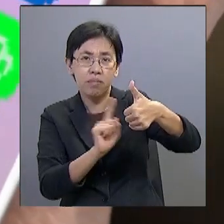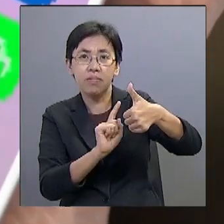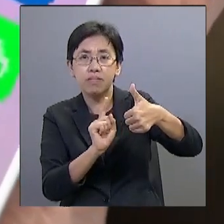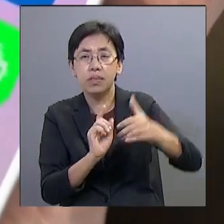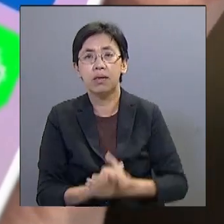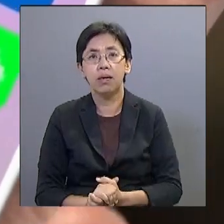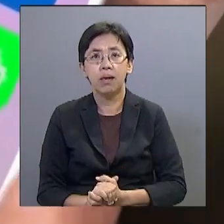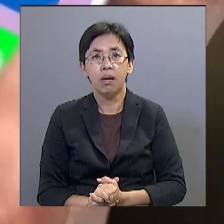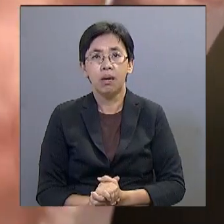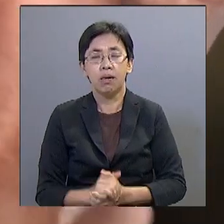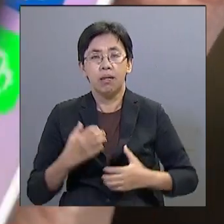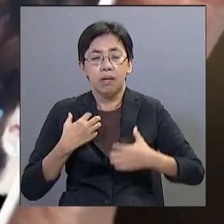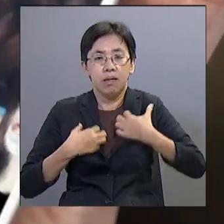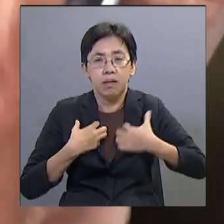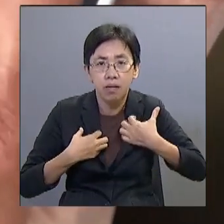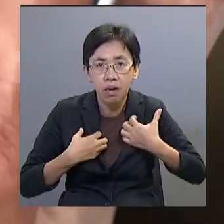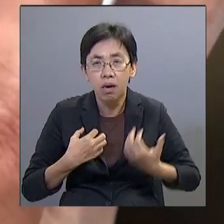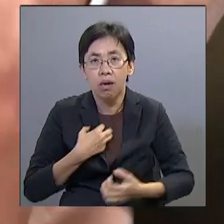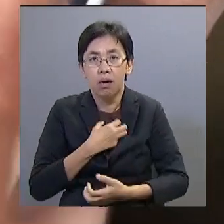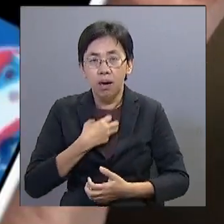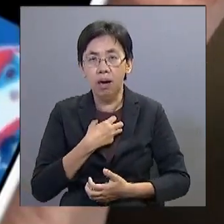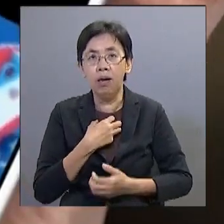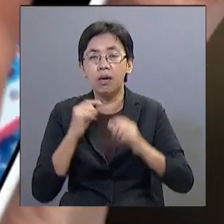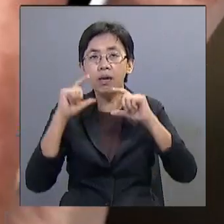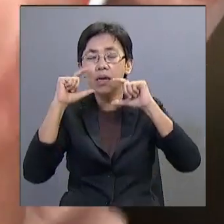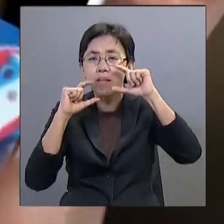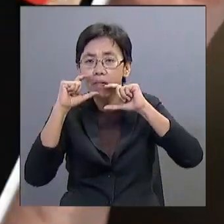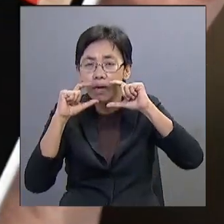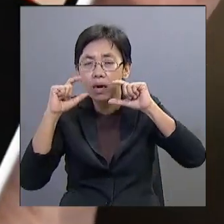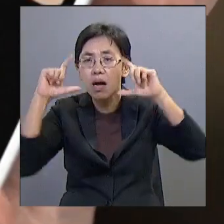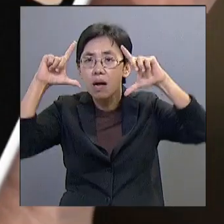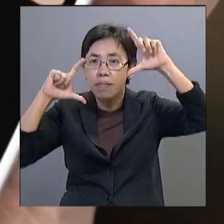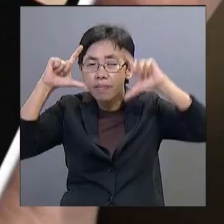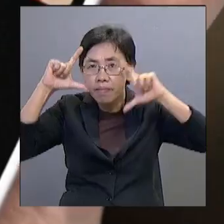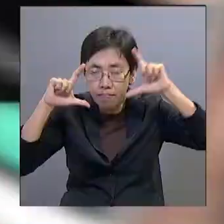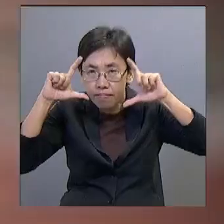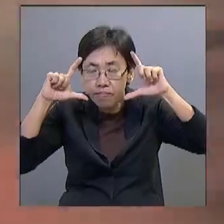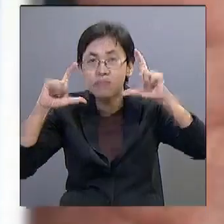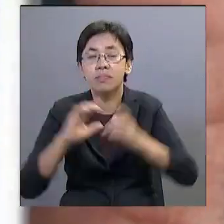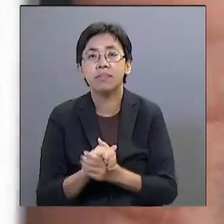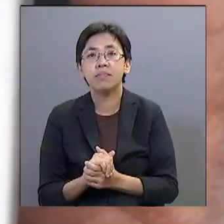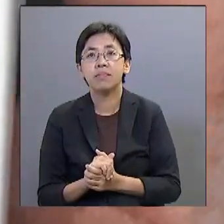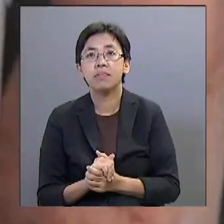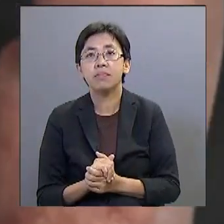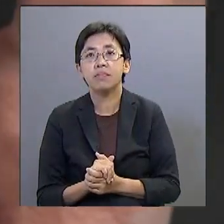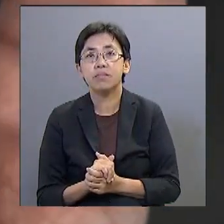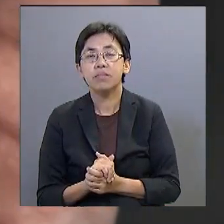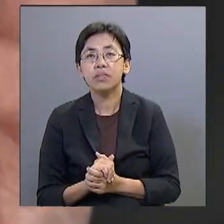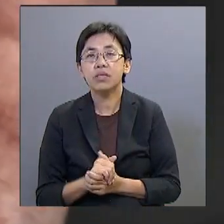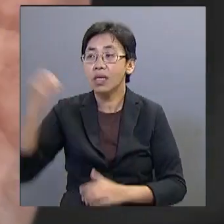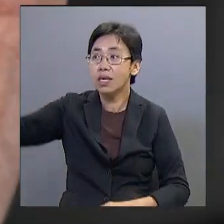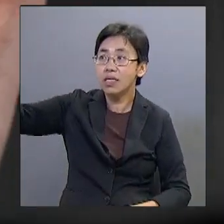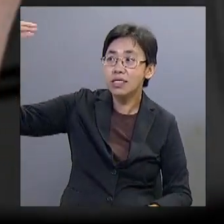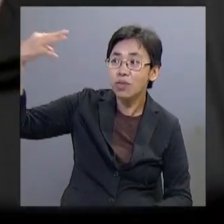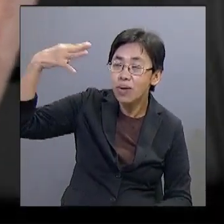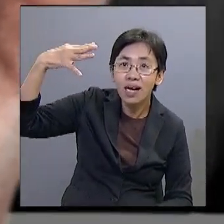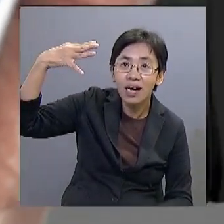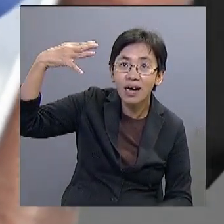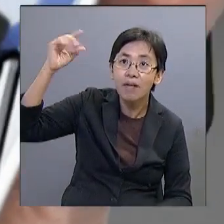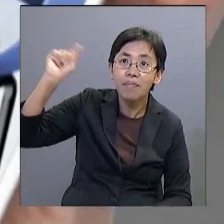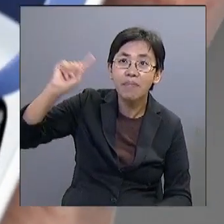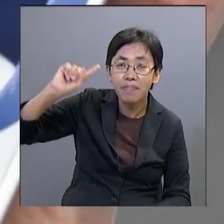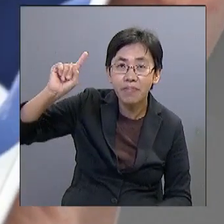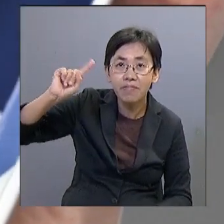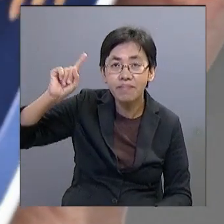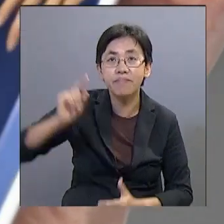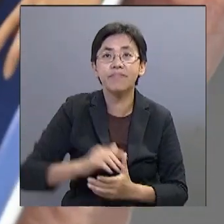การแดงอารมณ การขยับกลามเน้อใบหน้ารวมถึงสิงแ้ล้มอนๆ เช่นแสงสวางที่ตกกระทบใบหนาเป็น